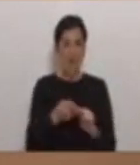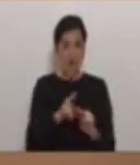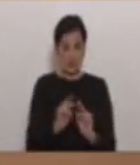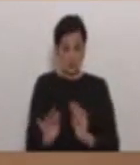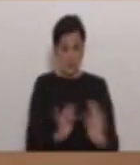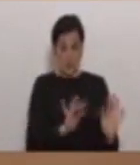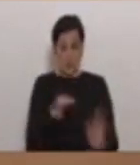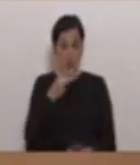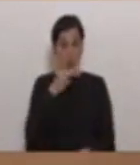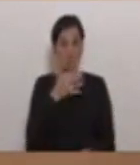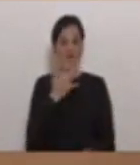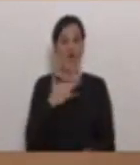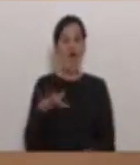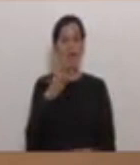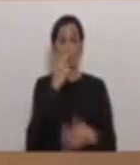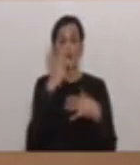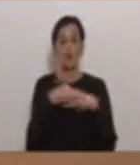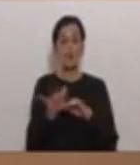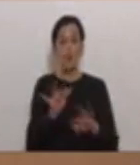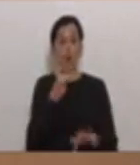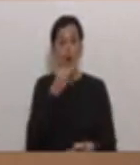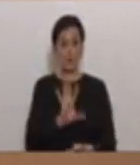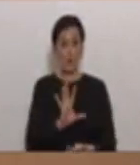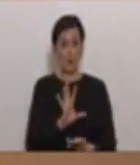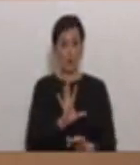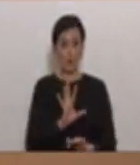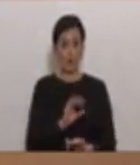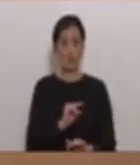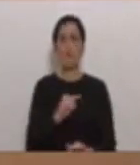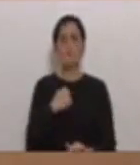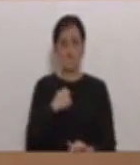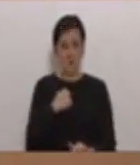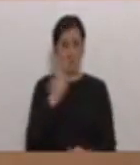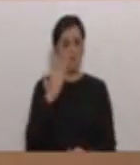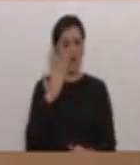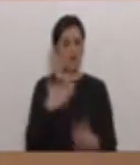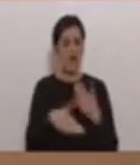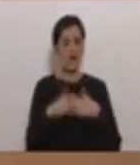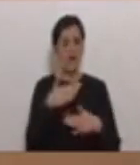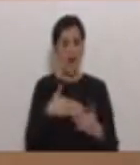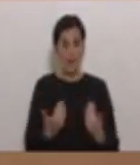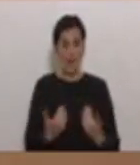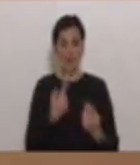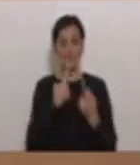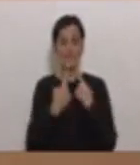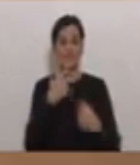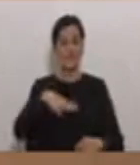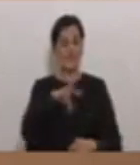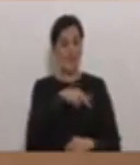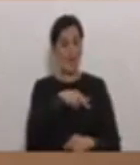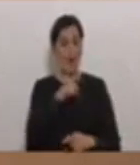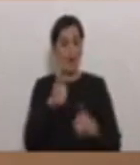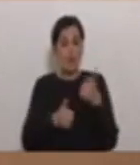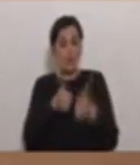ავნებს ევროინტეგრაციის პროცესს. Da, მე მართლა გამიხარდებოდა, ამაზე კი არ საუბრობდა საქართველოს პარლამენტში, კონკურენცია